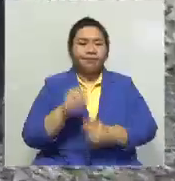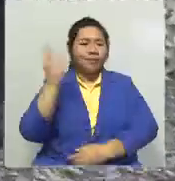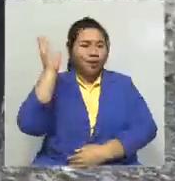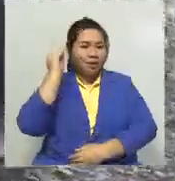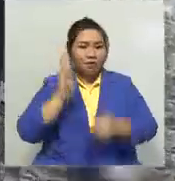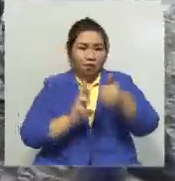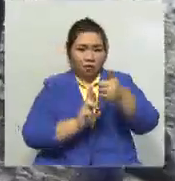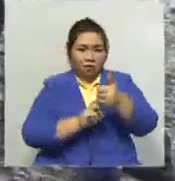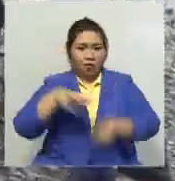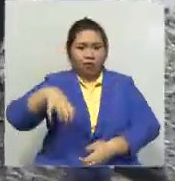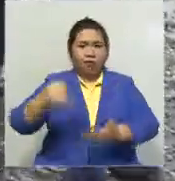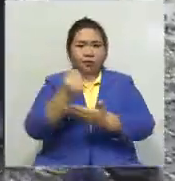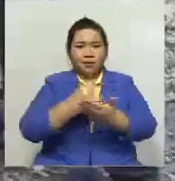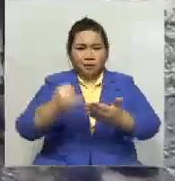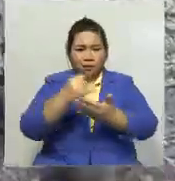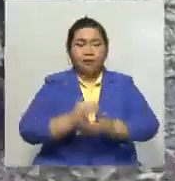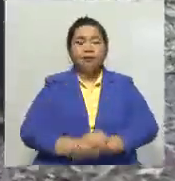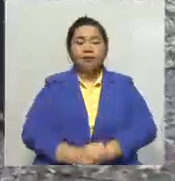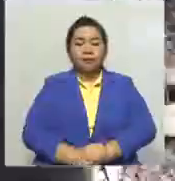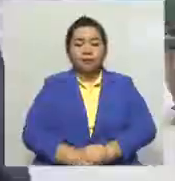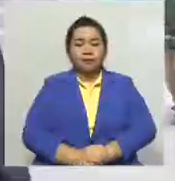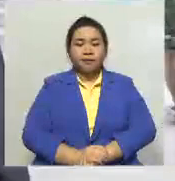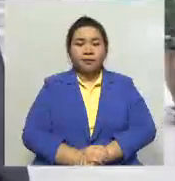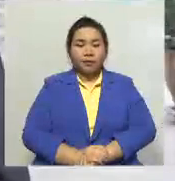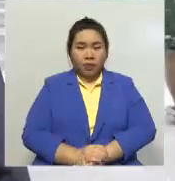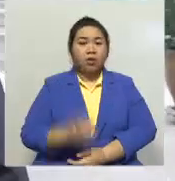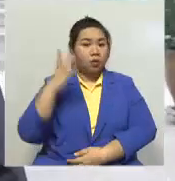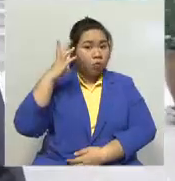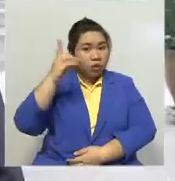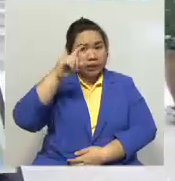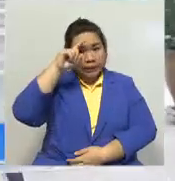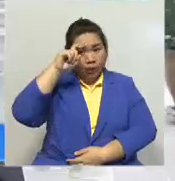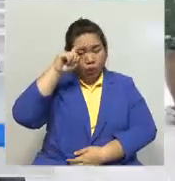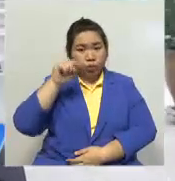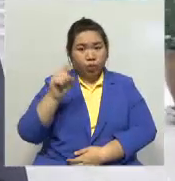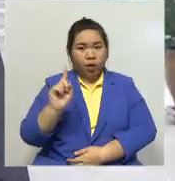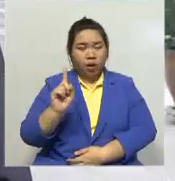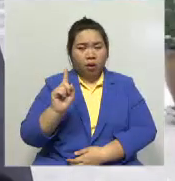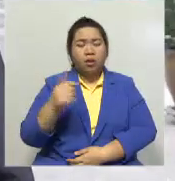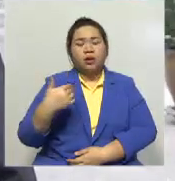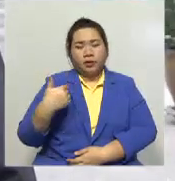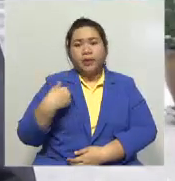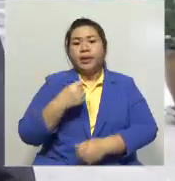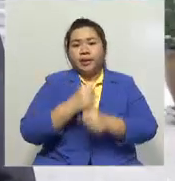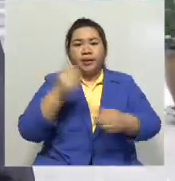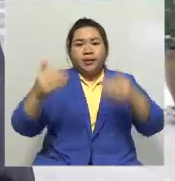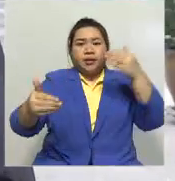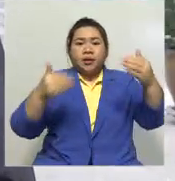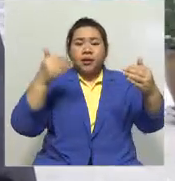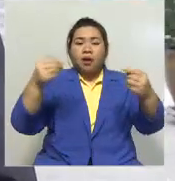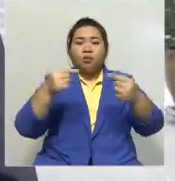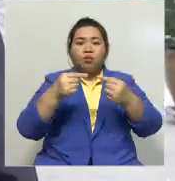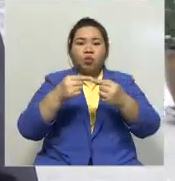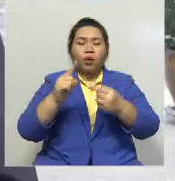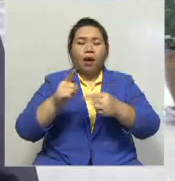รองอธิบดีกรมศิลปากรกันค่ะ พรุ่งนี้นะครับวันเสาร์ที่สำคัญเนี่ยนะครับเราทำกิจกรรมที่อุทยาน